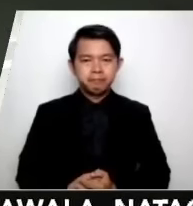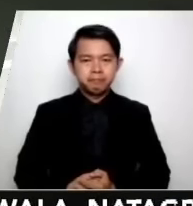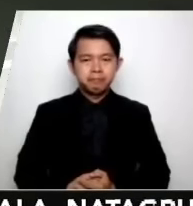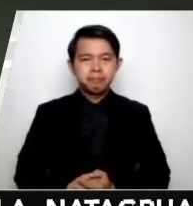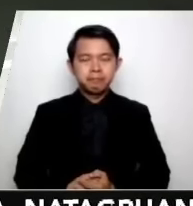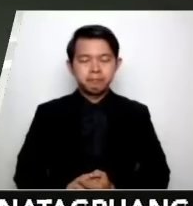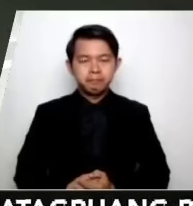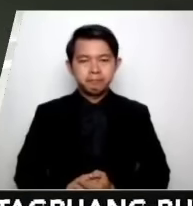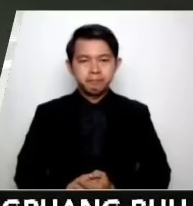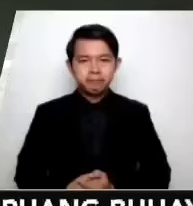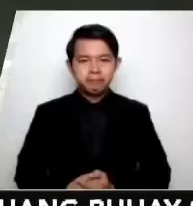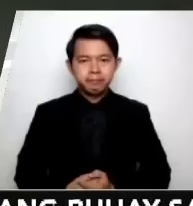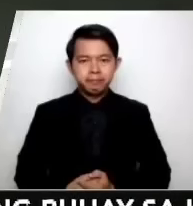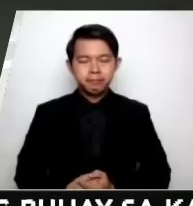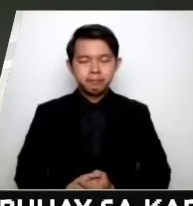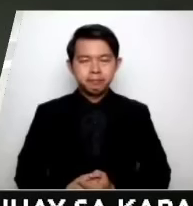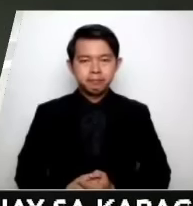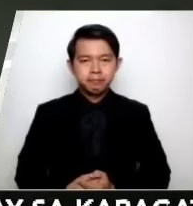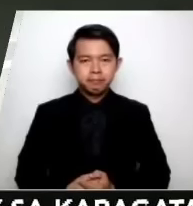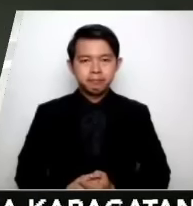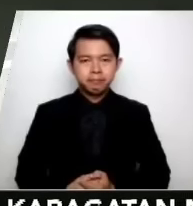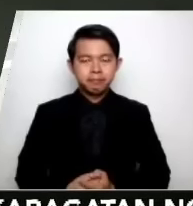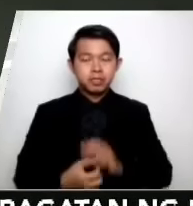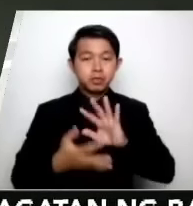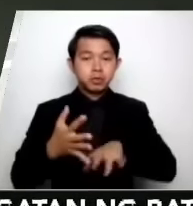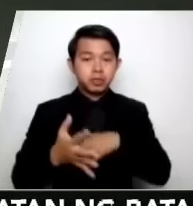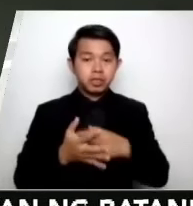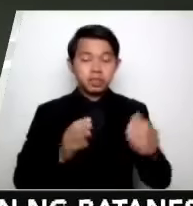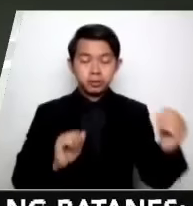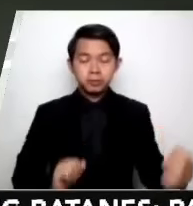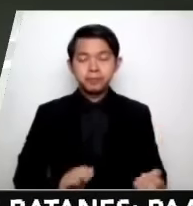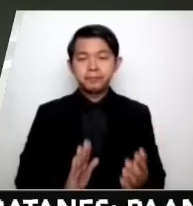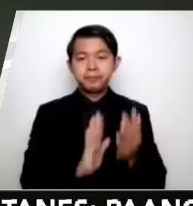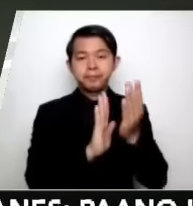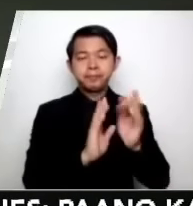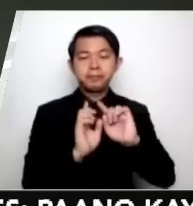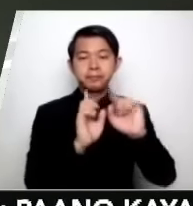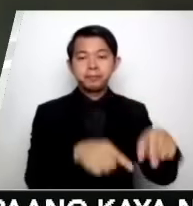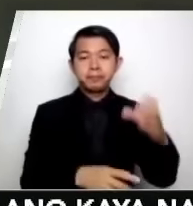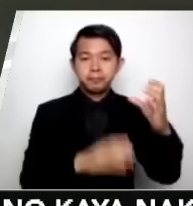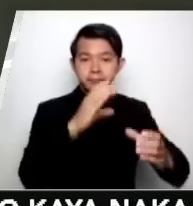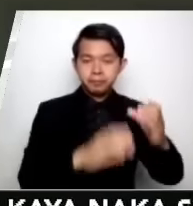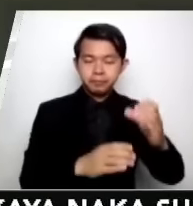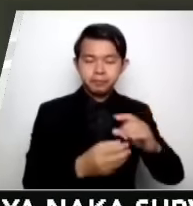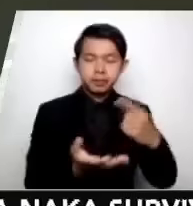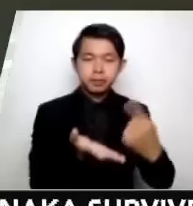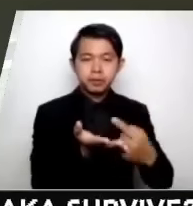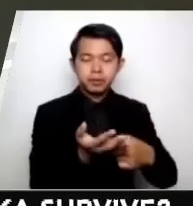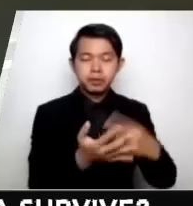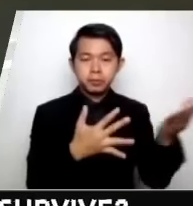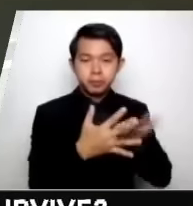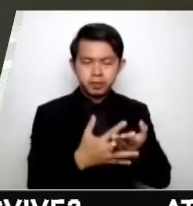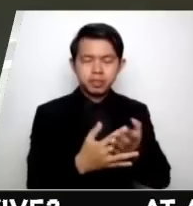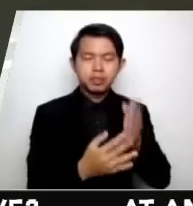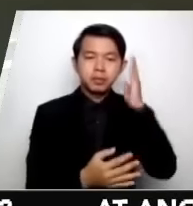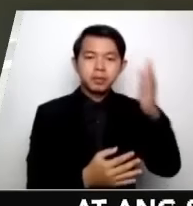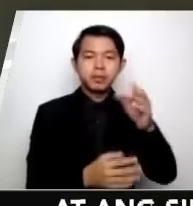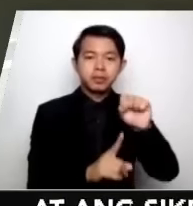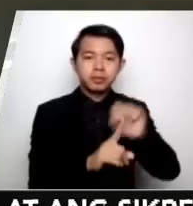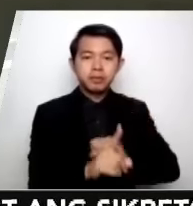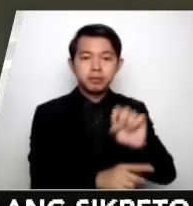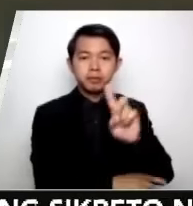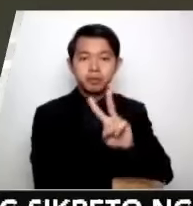Sandra, nakatakda ang pretrial at arraignment para sa qualified human trafficking case ni Guo sa September 27. Sa